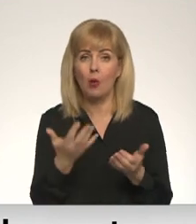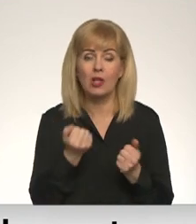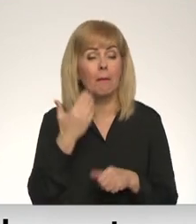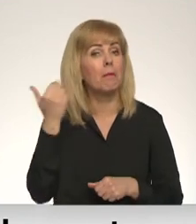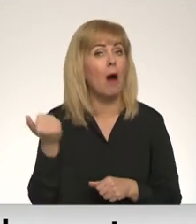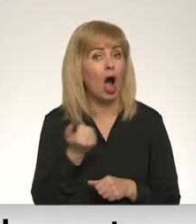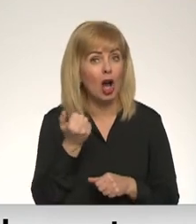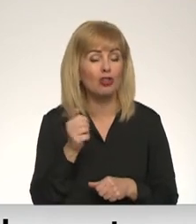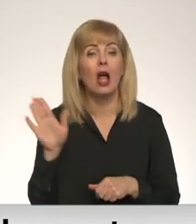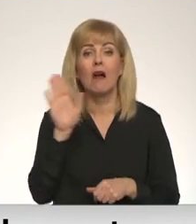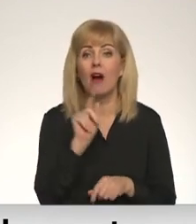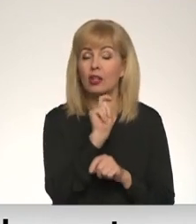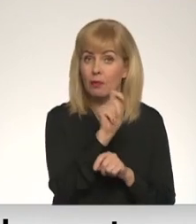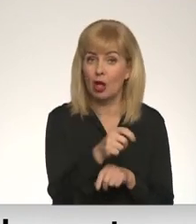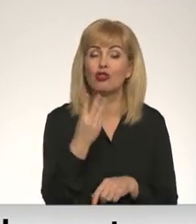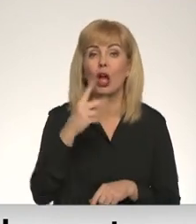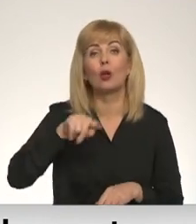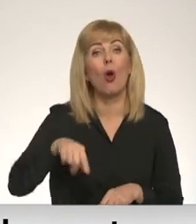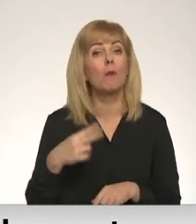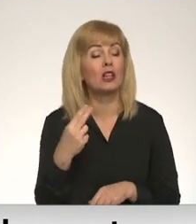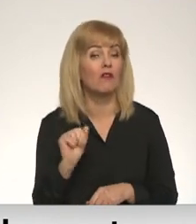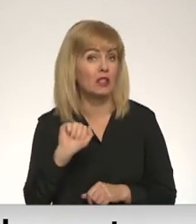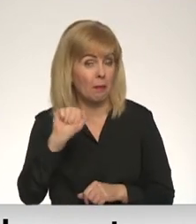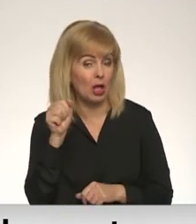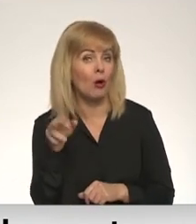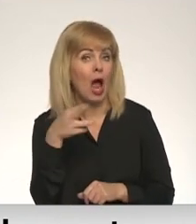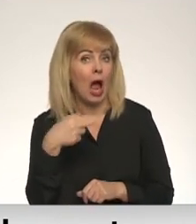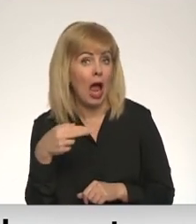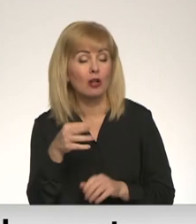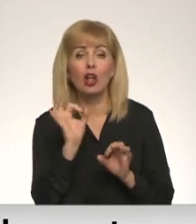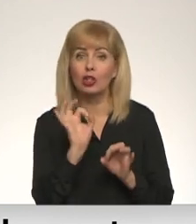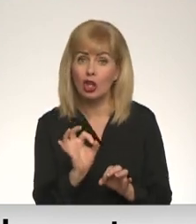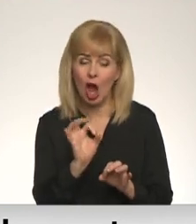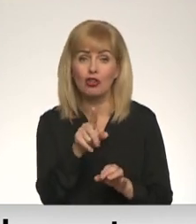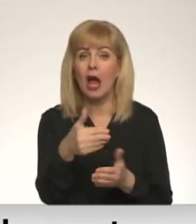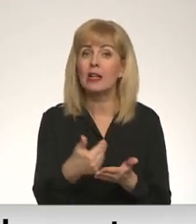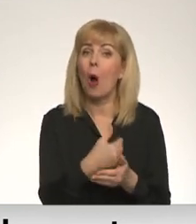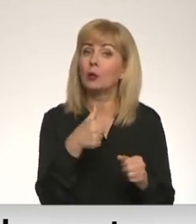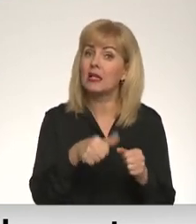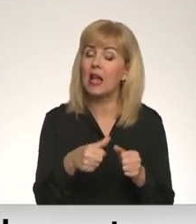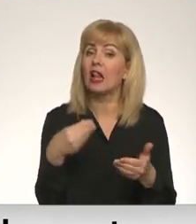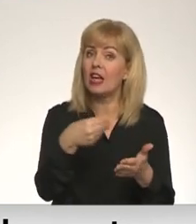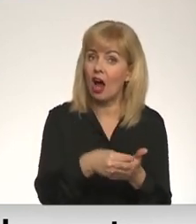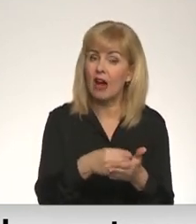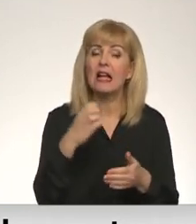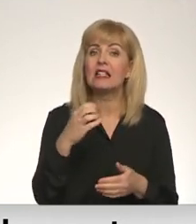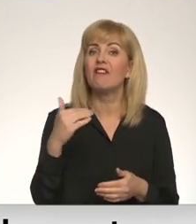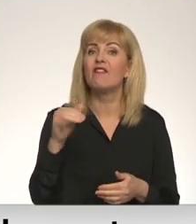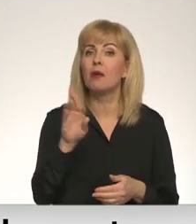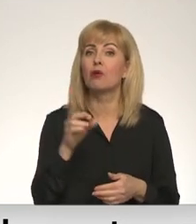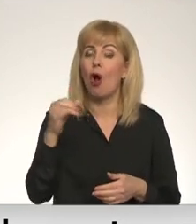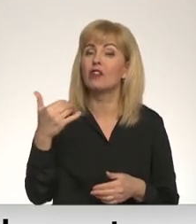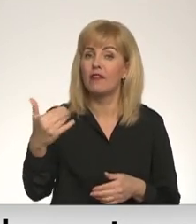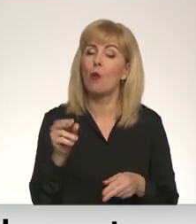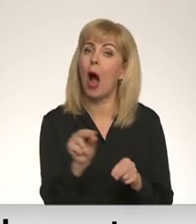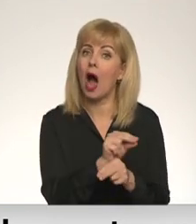gada beigās valsts piešķīra 4,2 miljonus eiro tieši jaunajiem medikamentiem cistiskās fibrozes pacientu